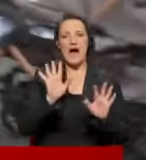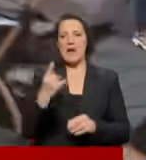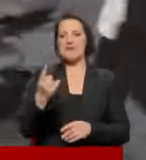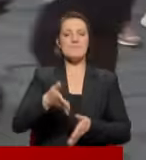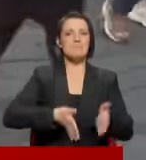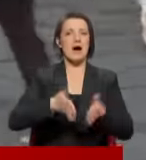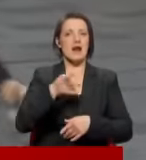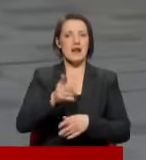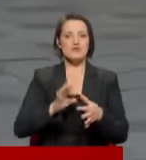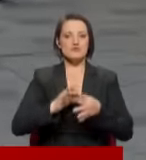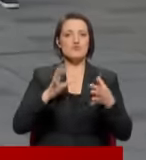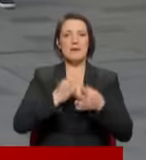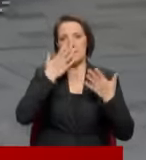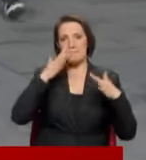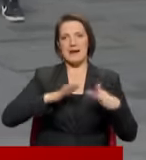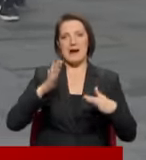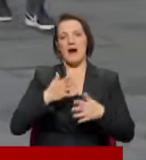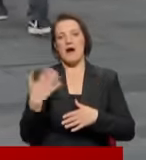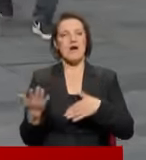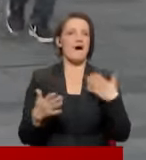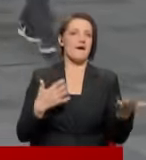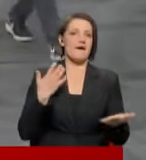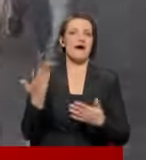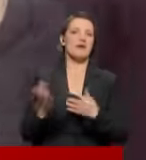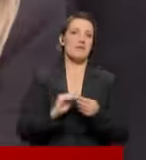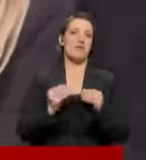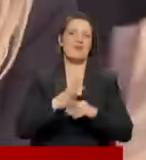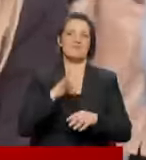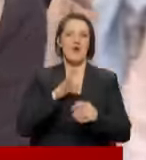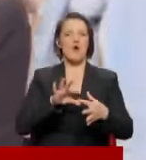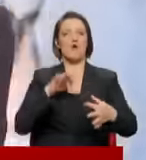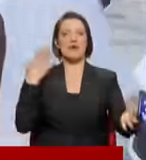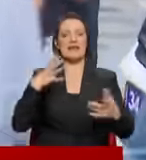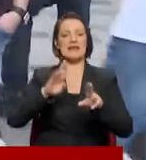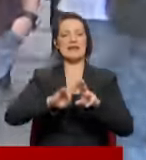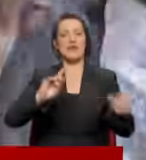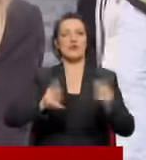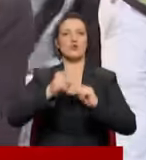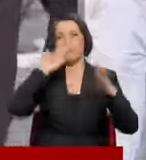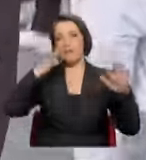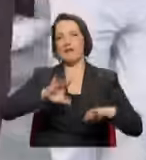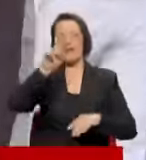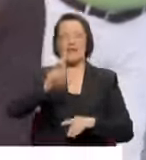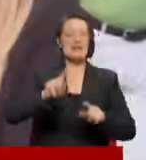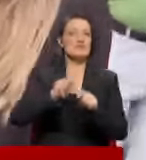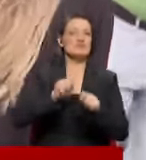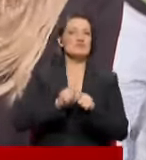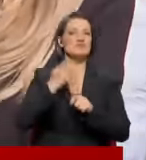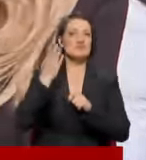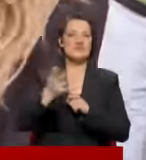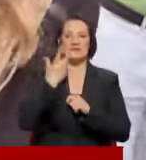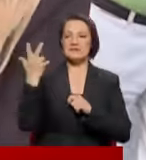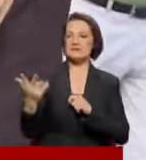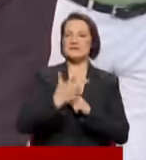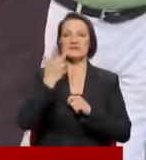bir mahallenin çözülmeyi bekleyen ayrı ayrı sorunları var. Ok Meydanı kentsel dönüşüm bekliyor. İlk yapacağımız işlerden birisi